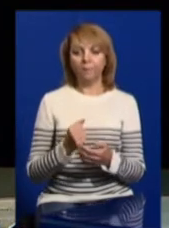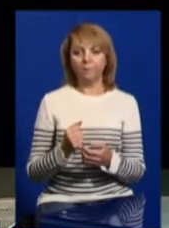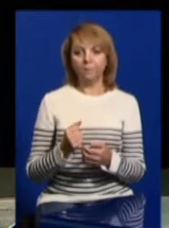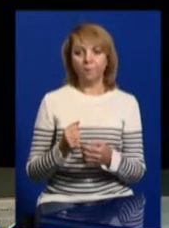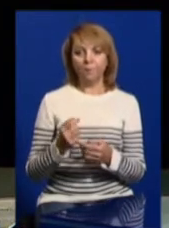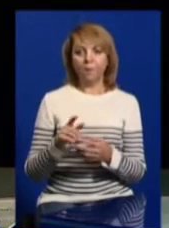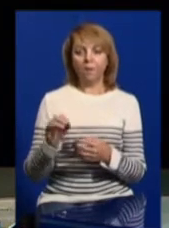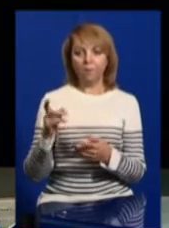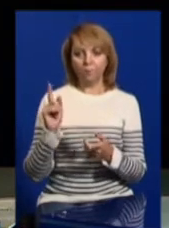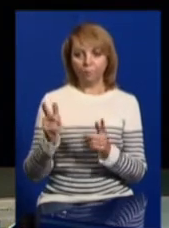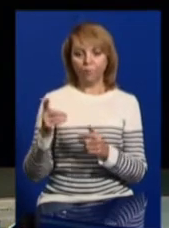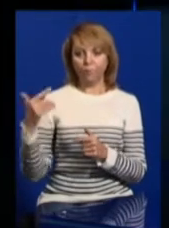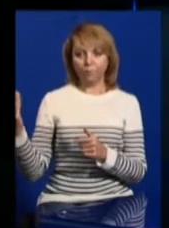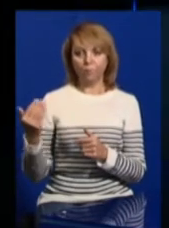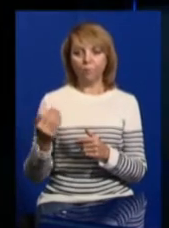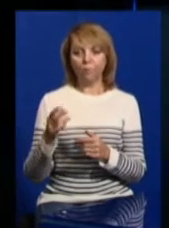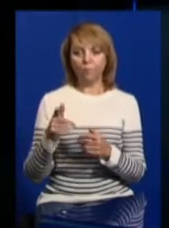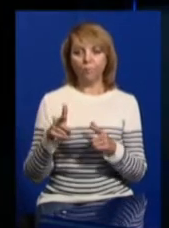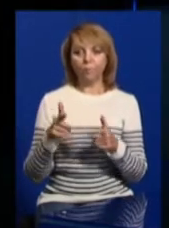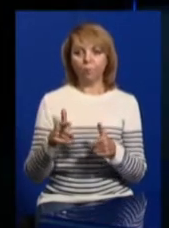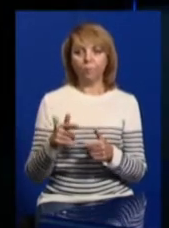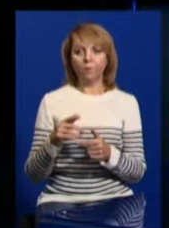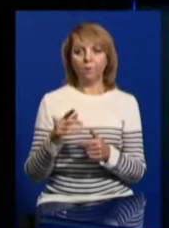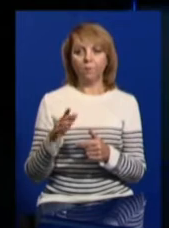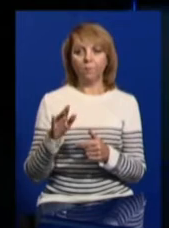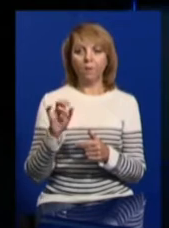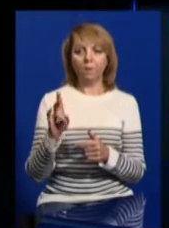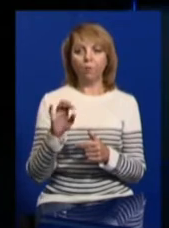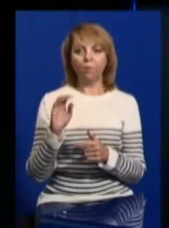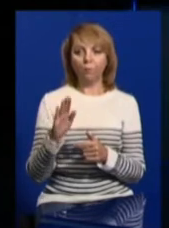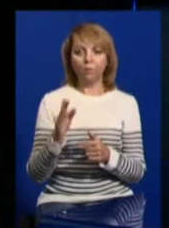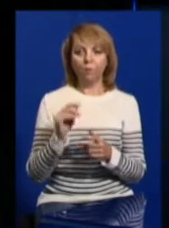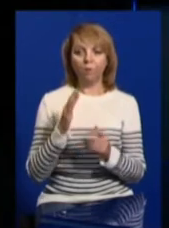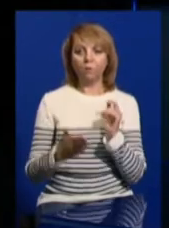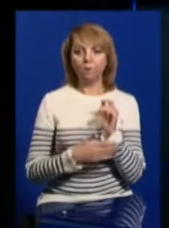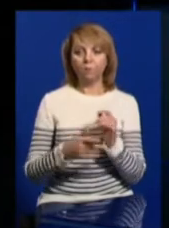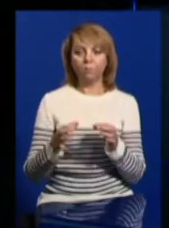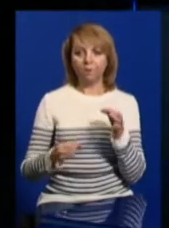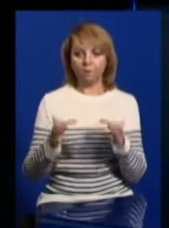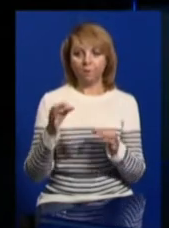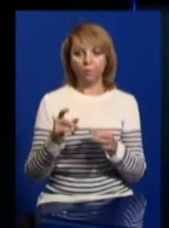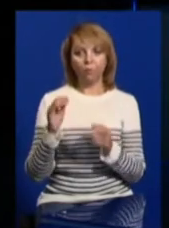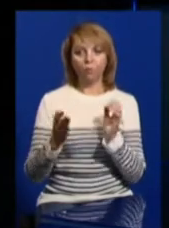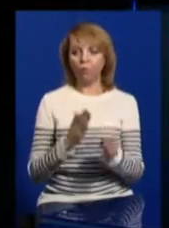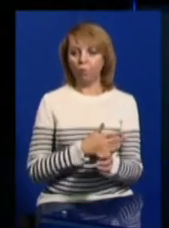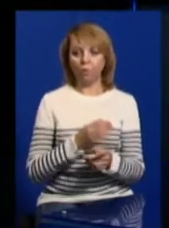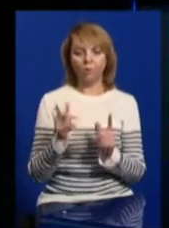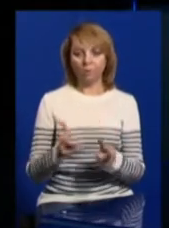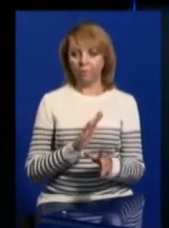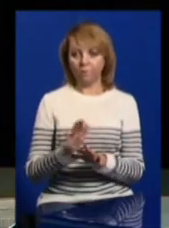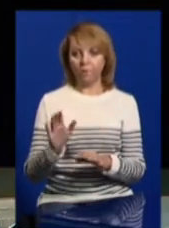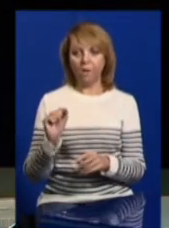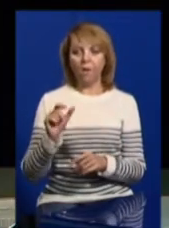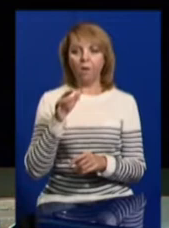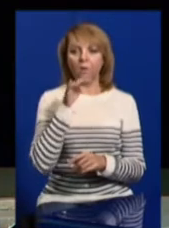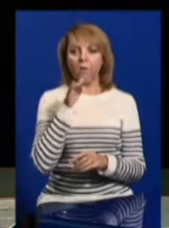так би мовити, поступок і дія. І пан Дронов ось на останньому засіданні, він довго не визнавав. Але коли